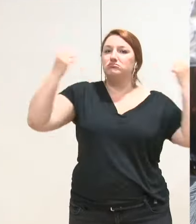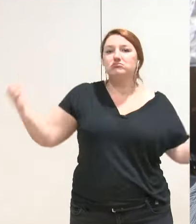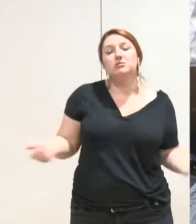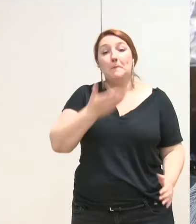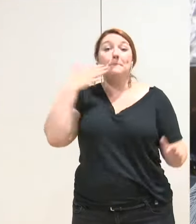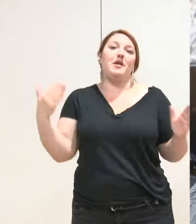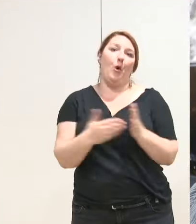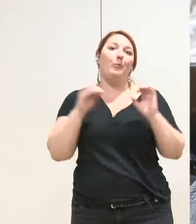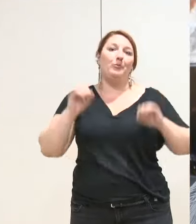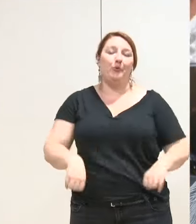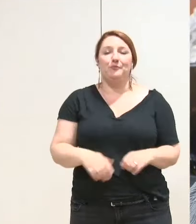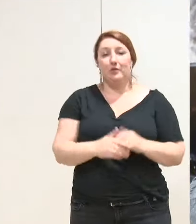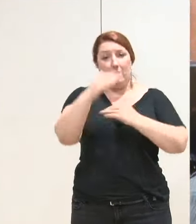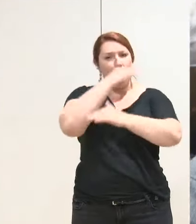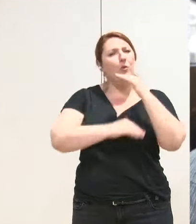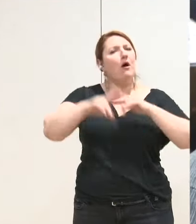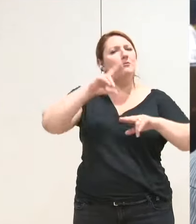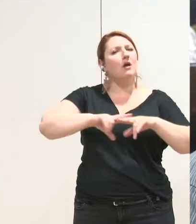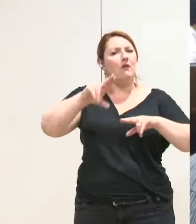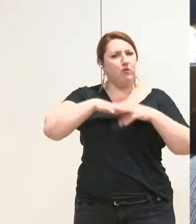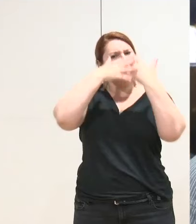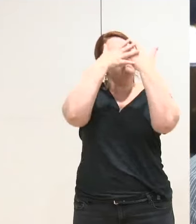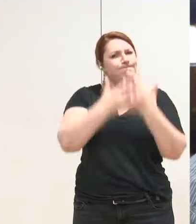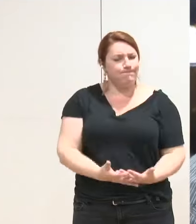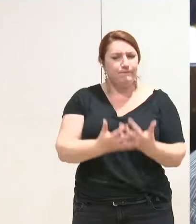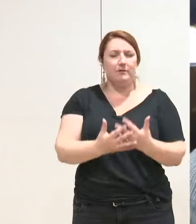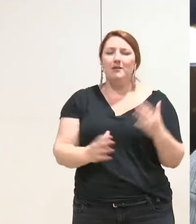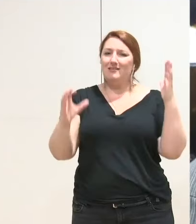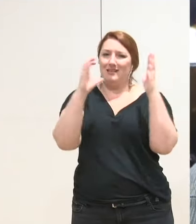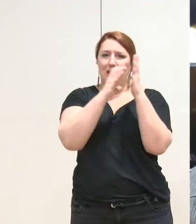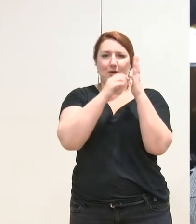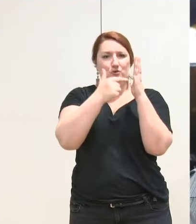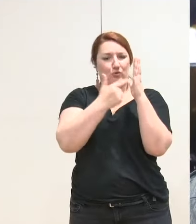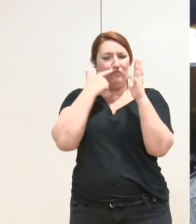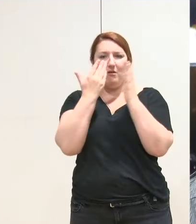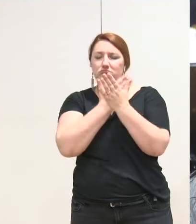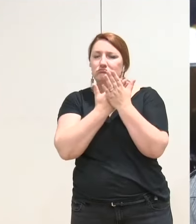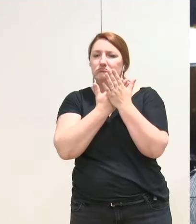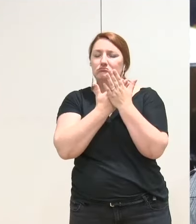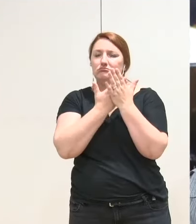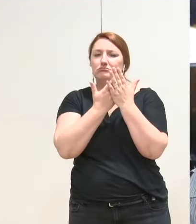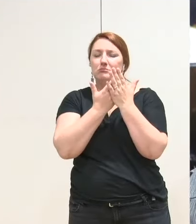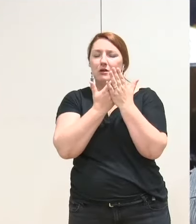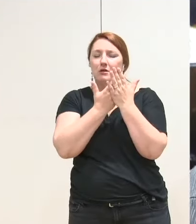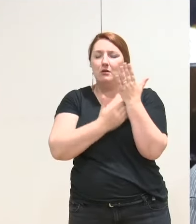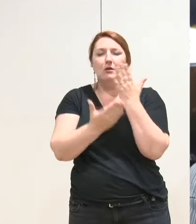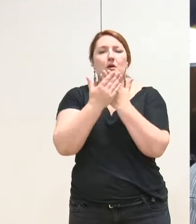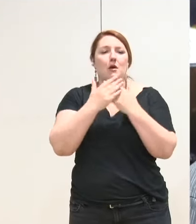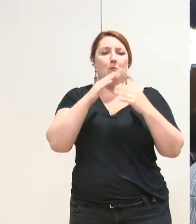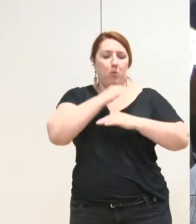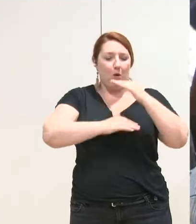avec un programme de travaux conséquents vous avez dans cette délibération un programme de travaux qui se monte à 813650